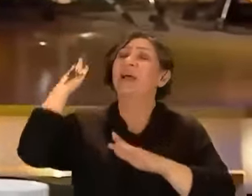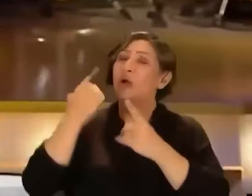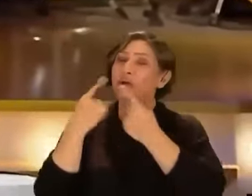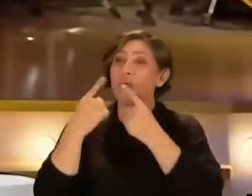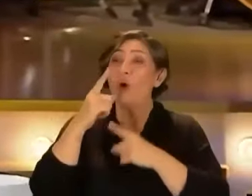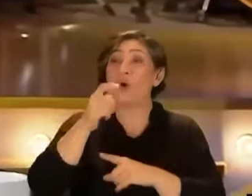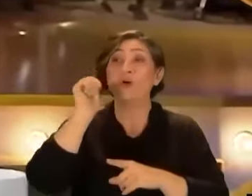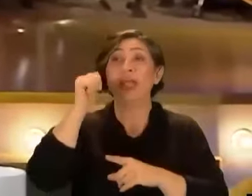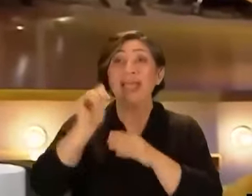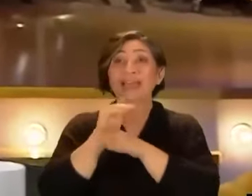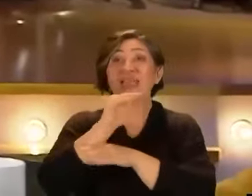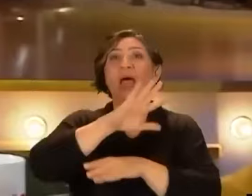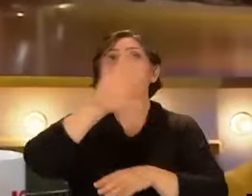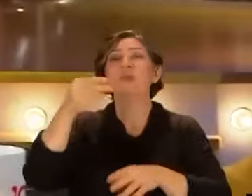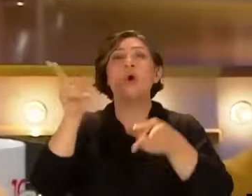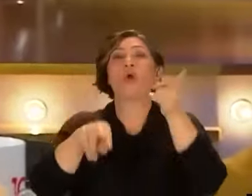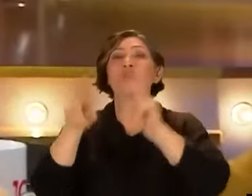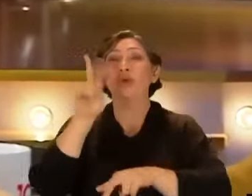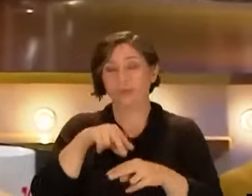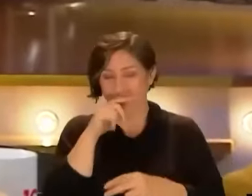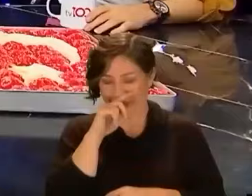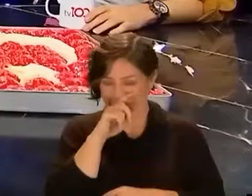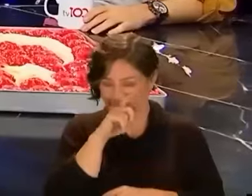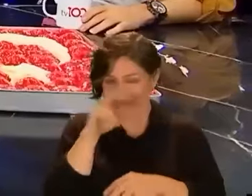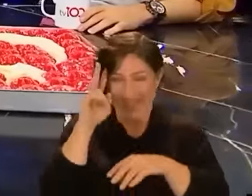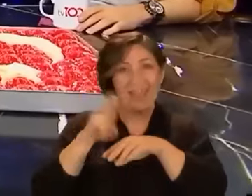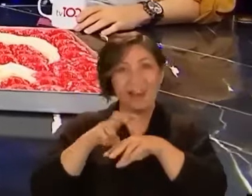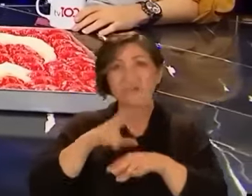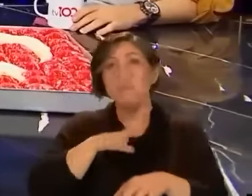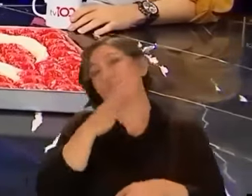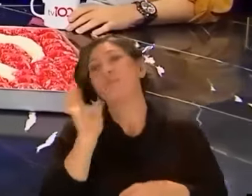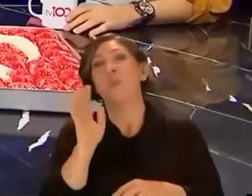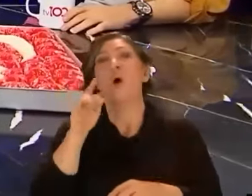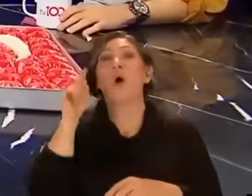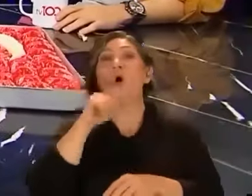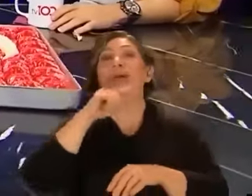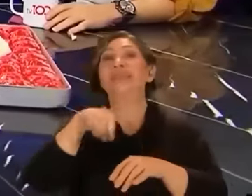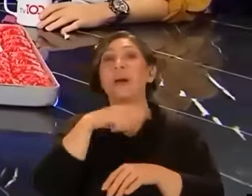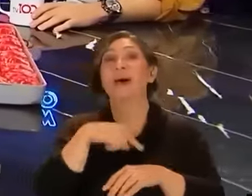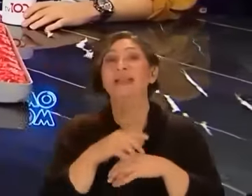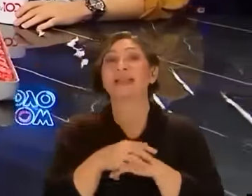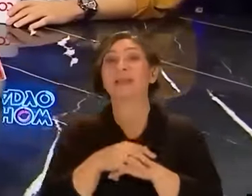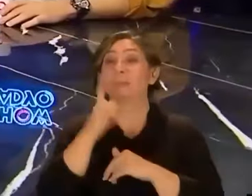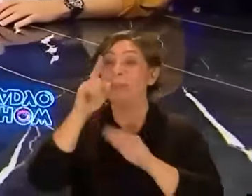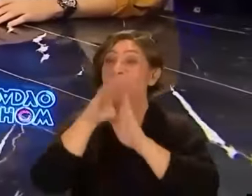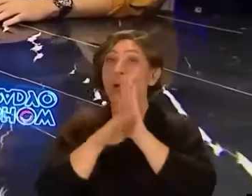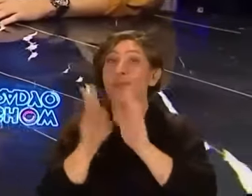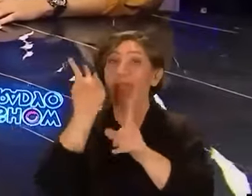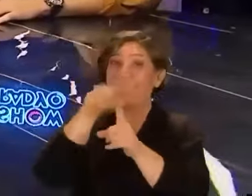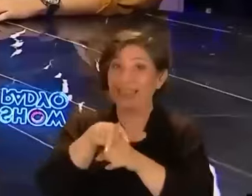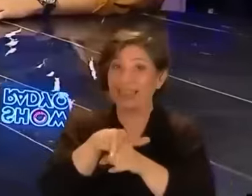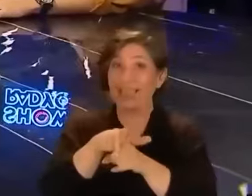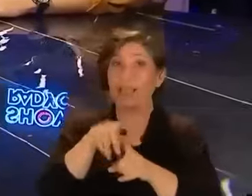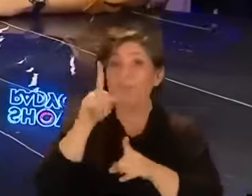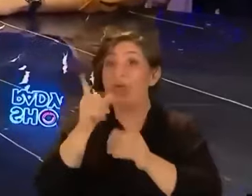bu o günleri yaşayanların çoğu öldü. Hatırlayanlar var mı bilmiyorum. Ve o zaman bir programa